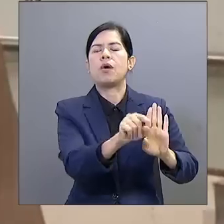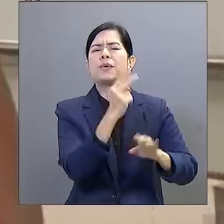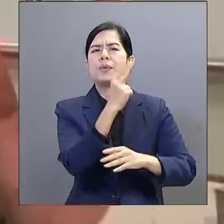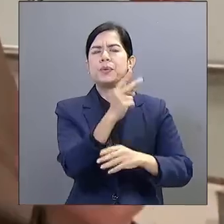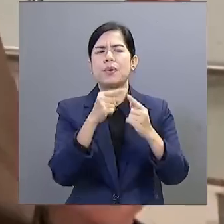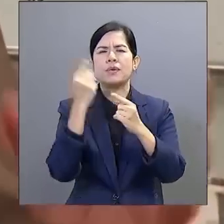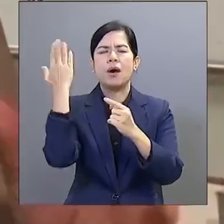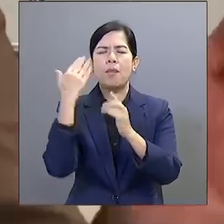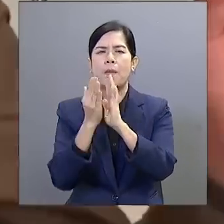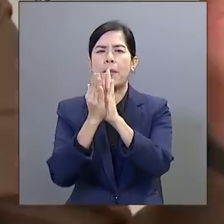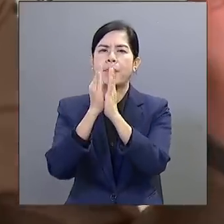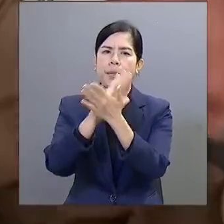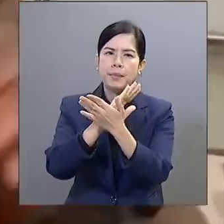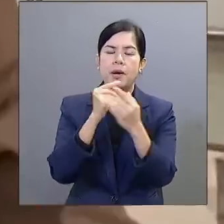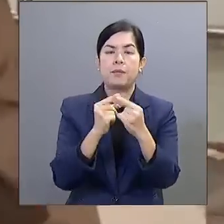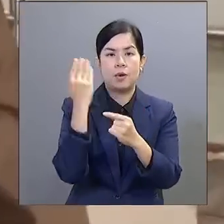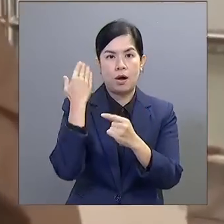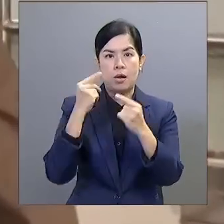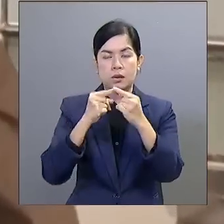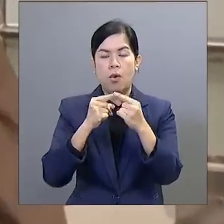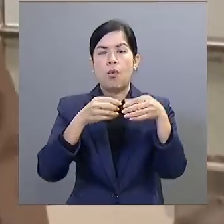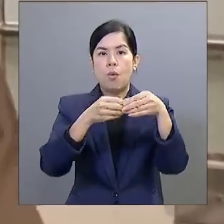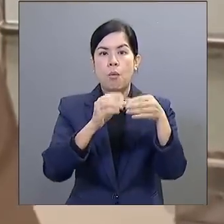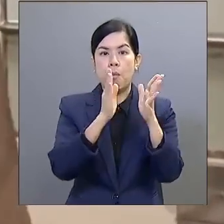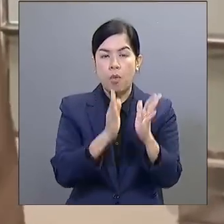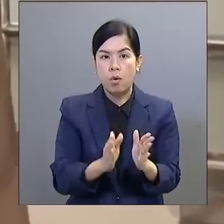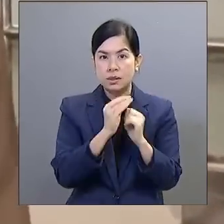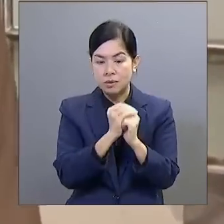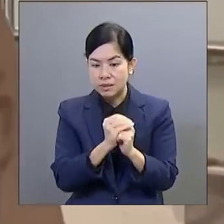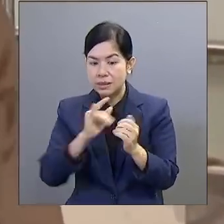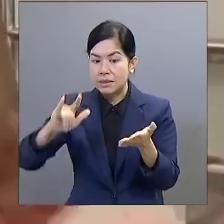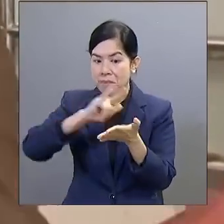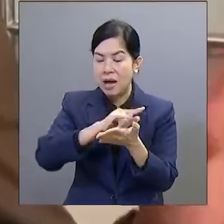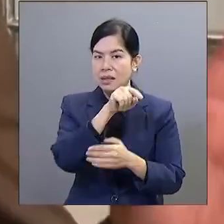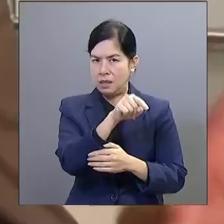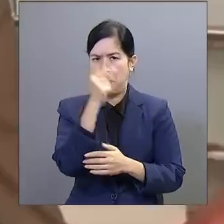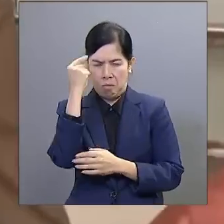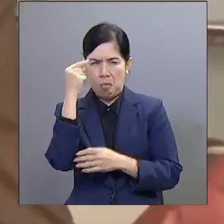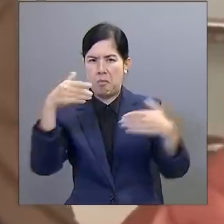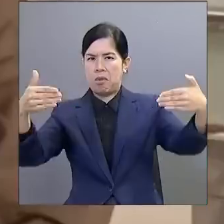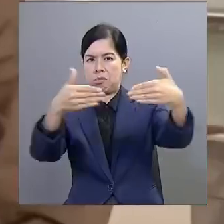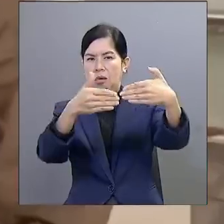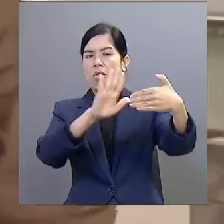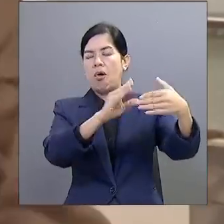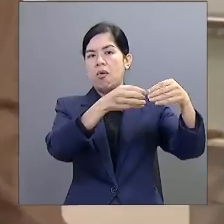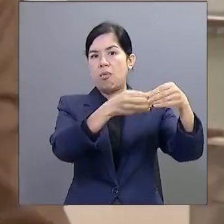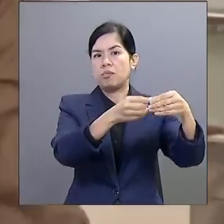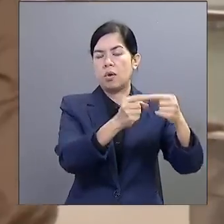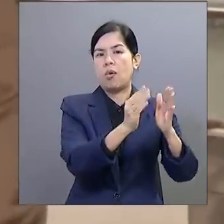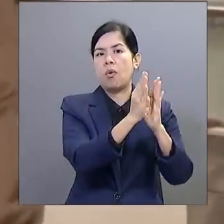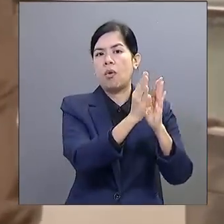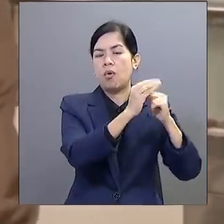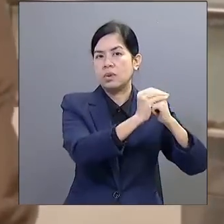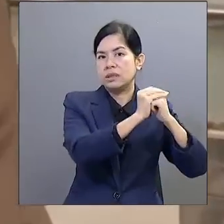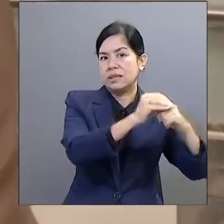นะครับคือผับเหล่านี้เนี่ยคนจีนเดินทางเข้ามานะครับเขาก็จะรู้กันติดต่อได้เฉพาะในกลุ่มคนจีนนะครับเขาก็ตรงมา